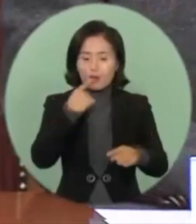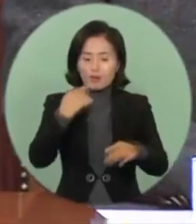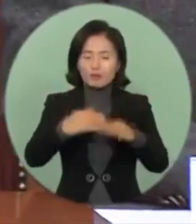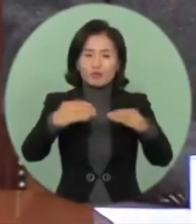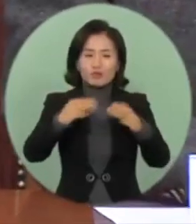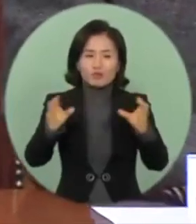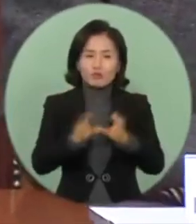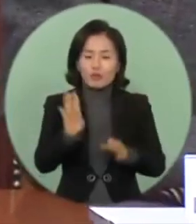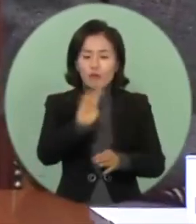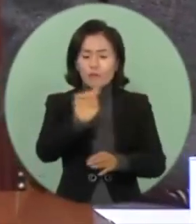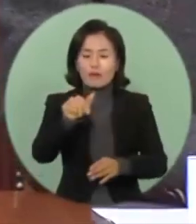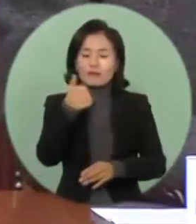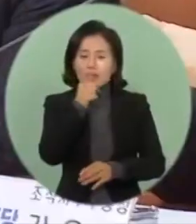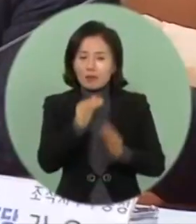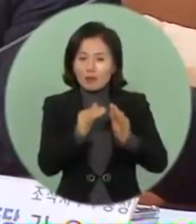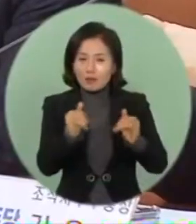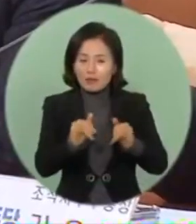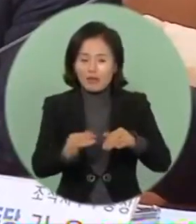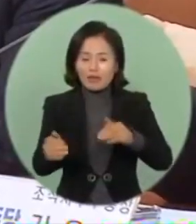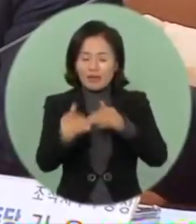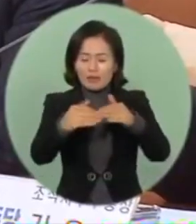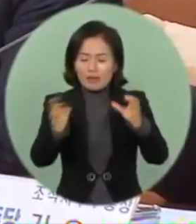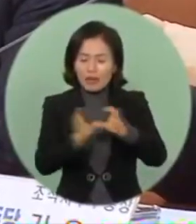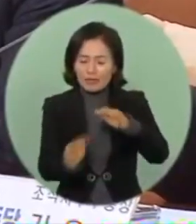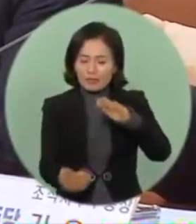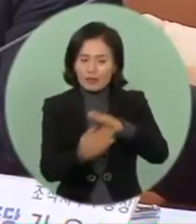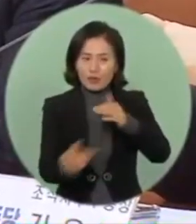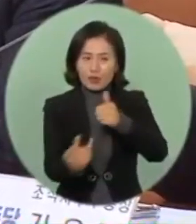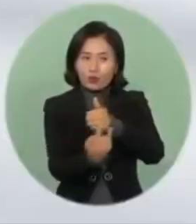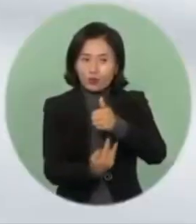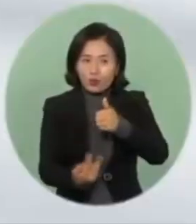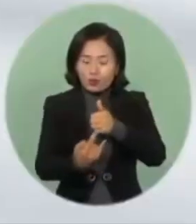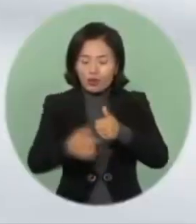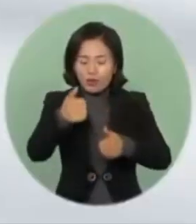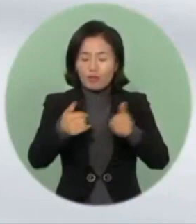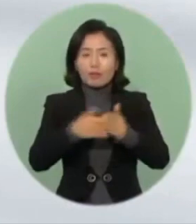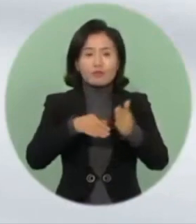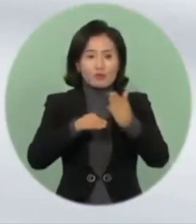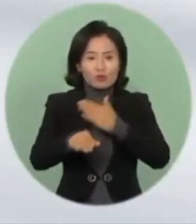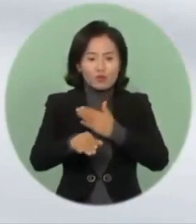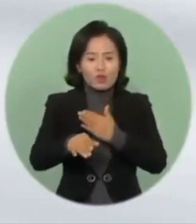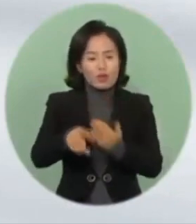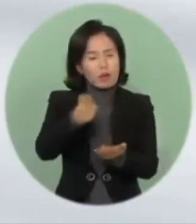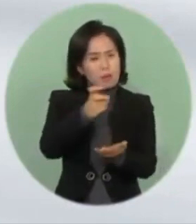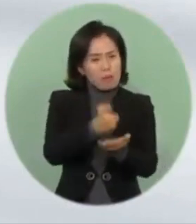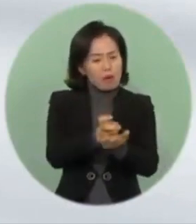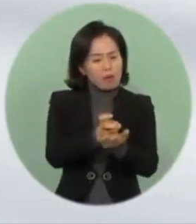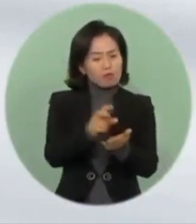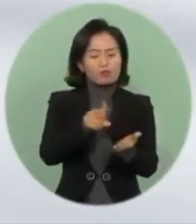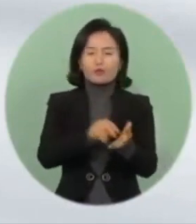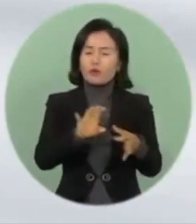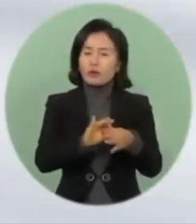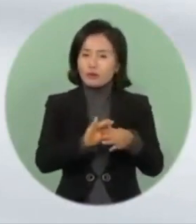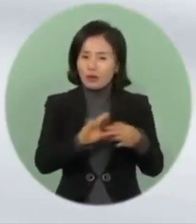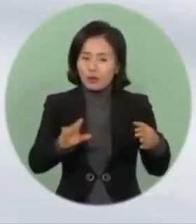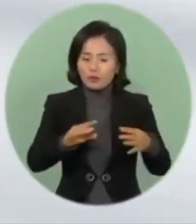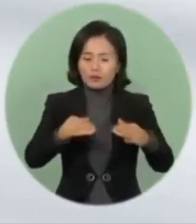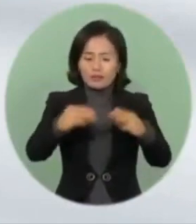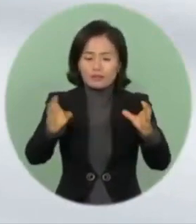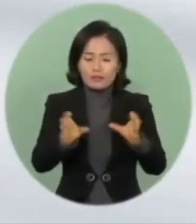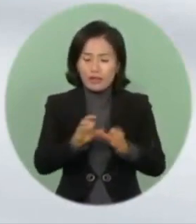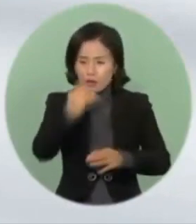도을 는 어젯밤 당 최고위원회가 끝난 뒤 기자들과 만나 사법적 부분과 상관없이 당